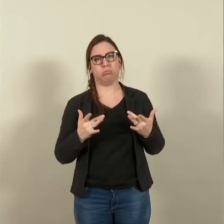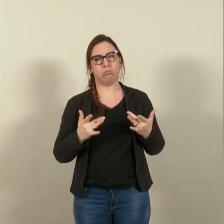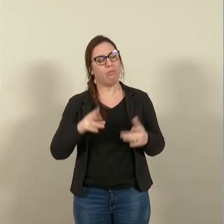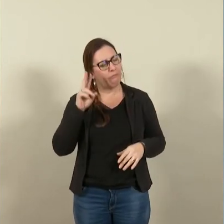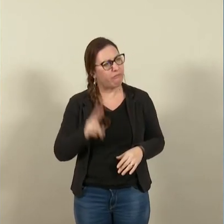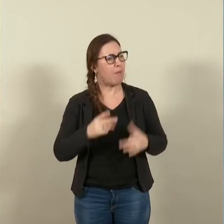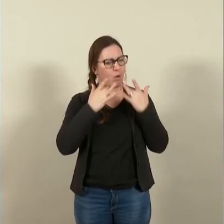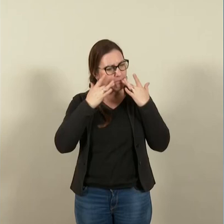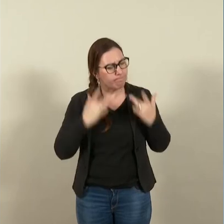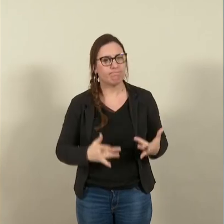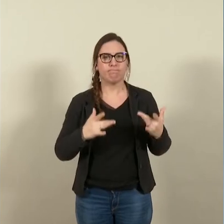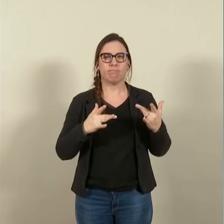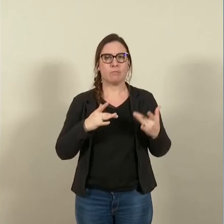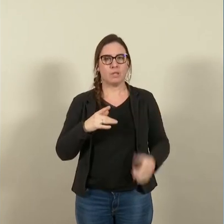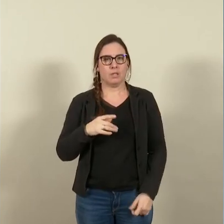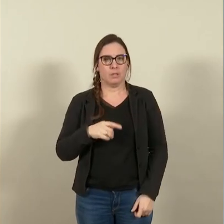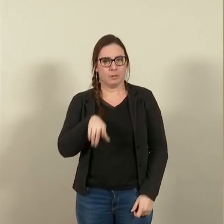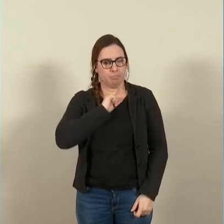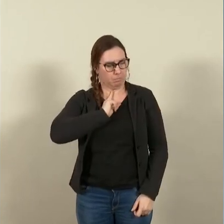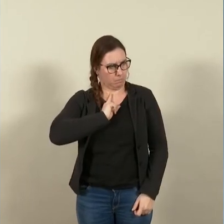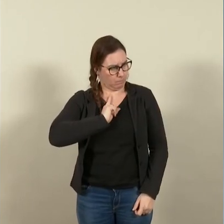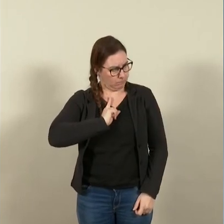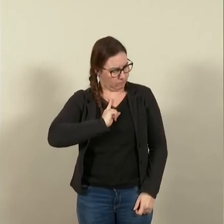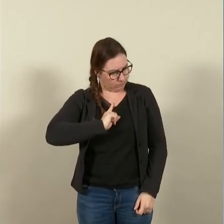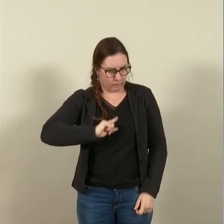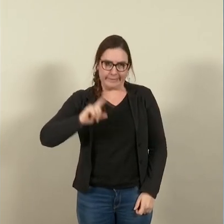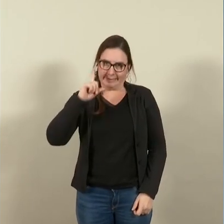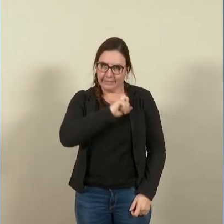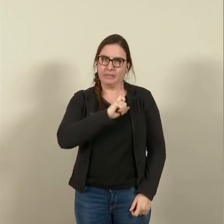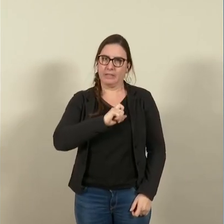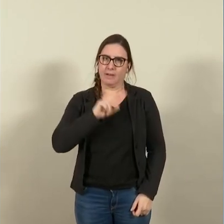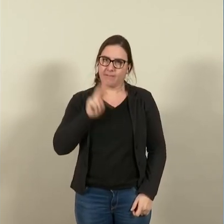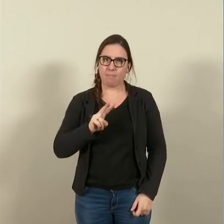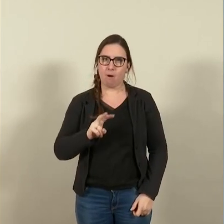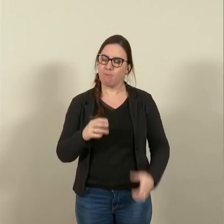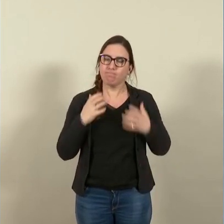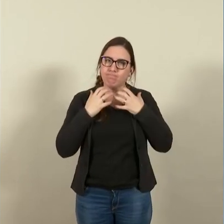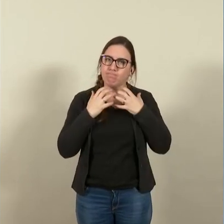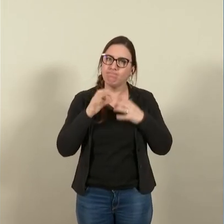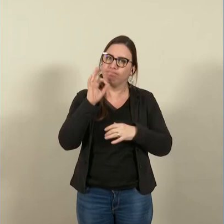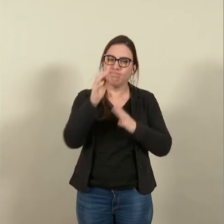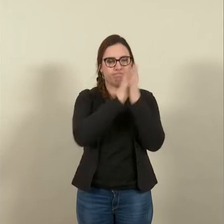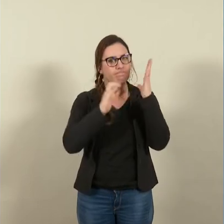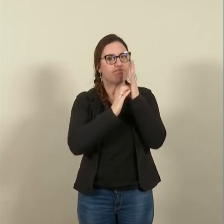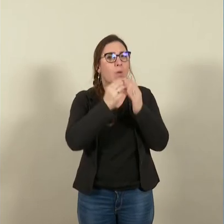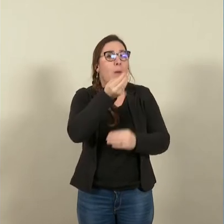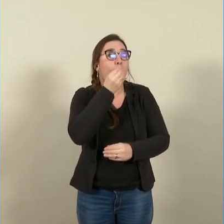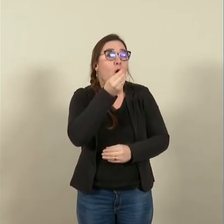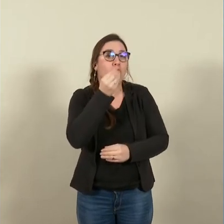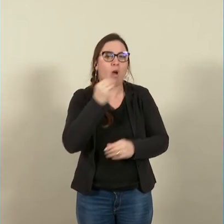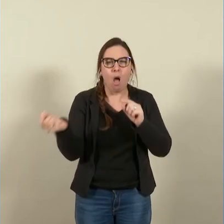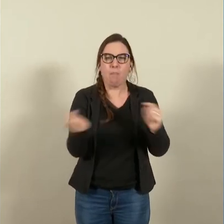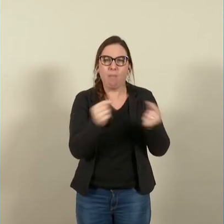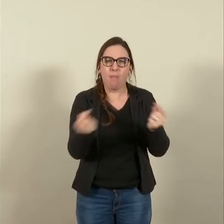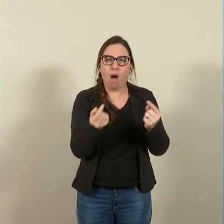quelque chose qui qui a du mal elle a passé pour nous nous regrettons profondément que la délibération alimentaire soit débattue